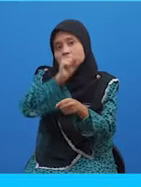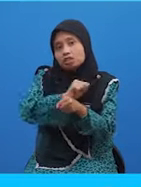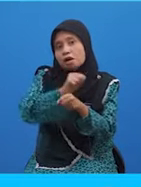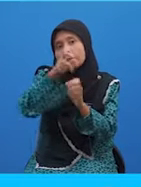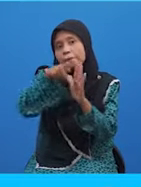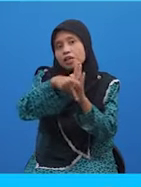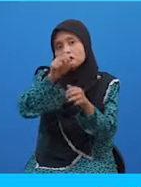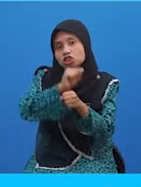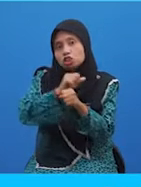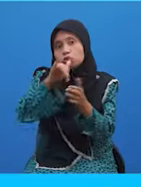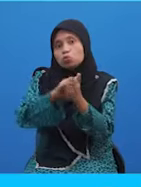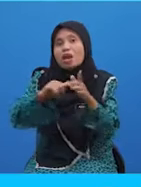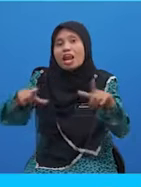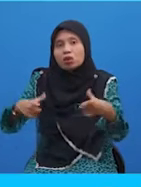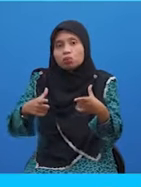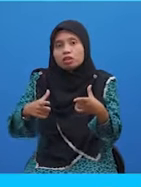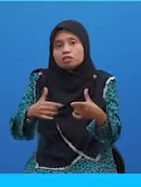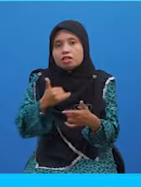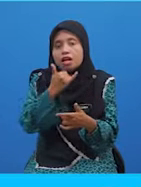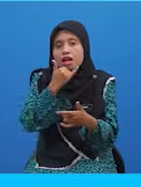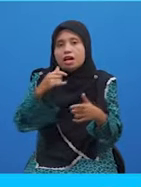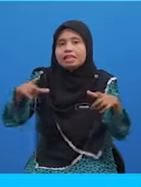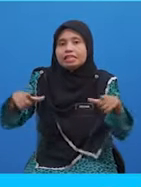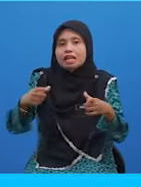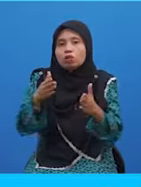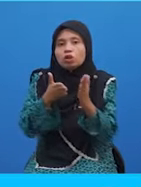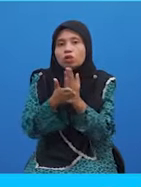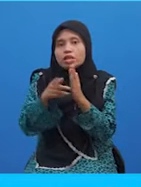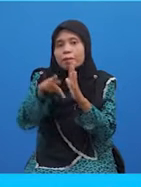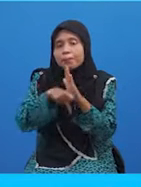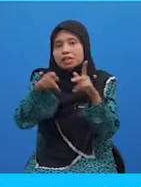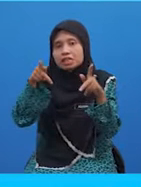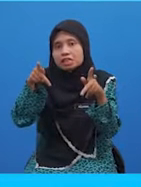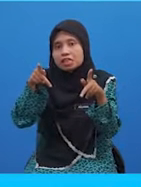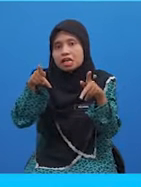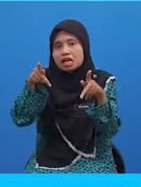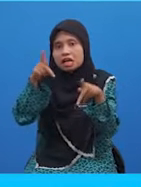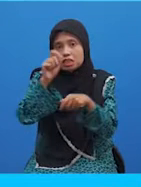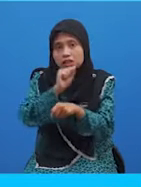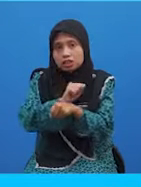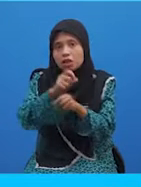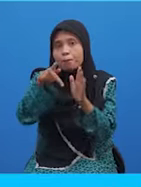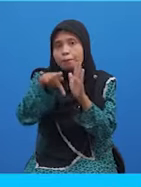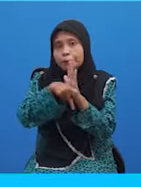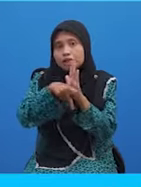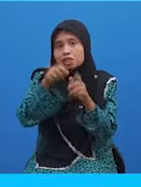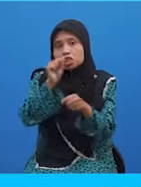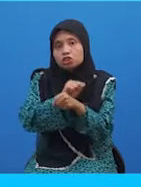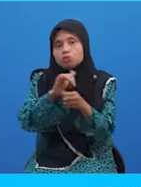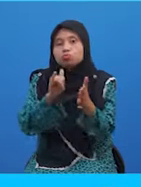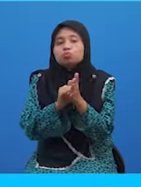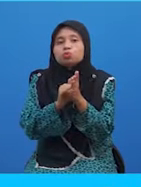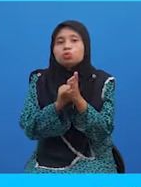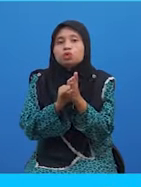oleh pekerja-pekerja itu. Ayah saya bangkitkan. Sepatutnya dibangkitkan oleh ayah